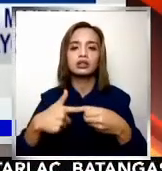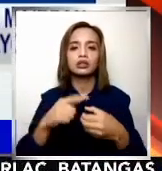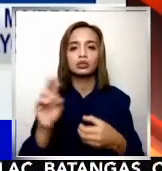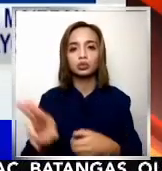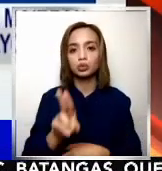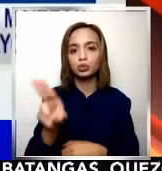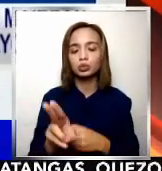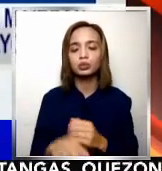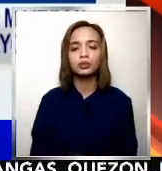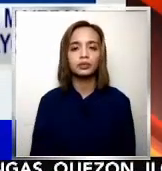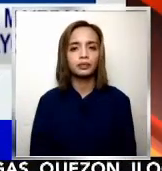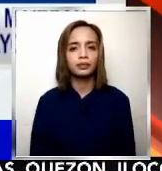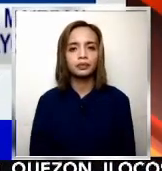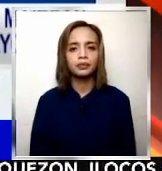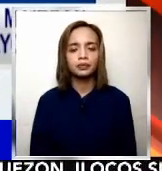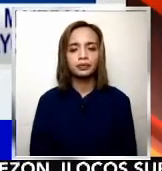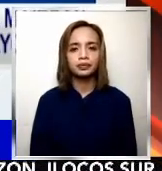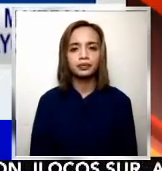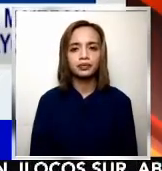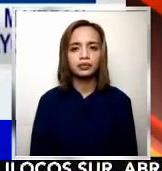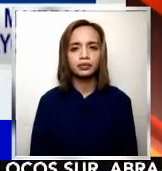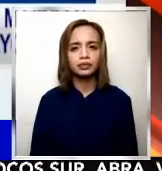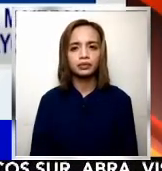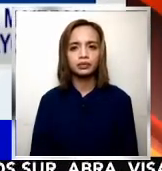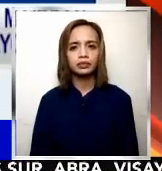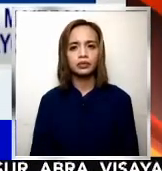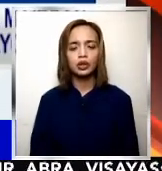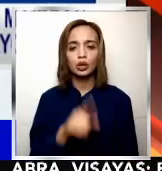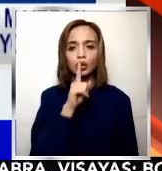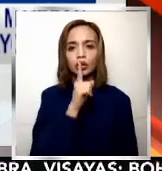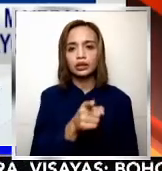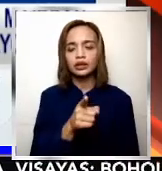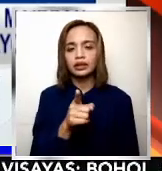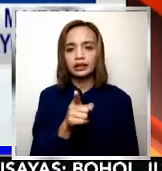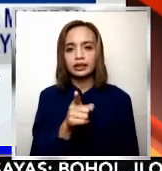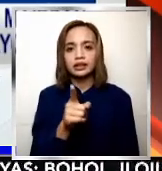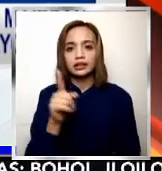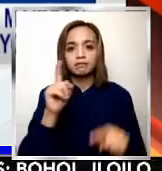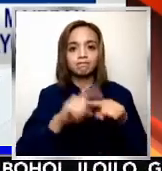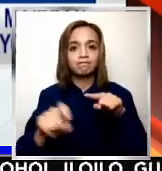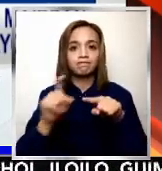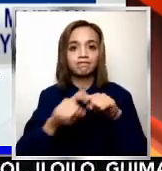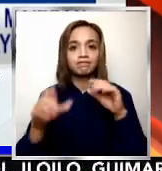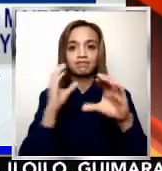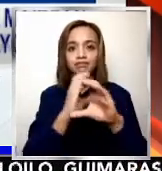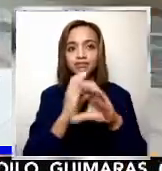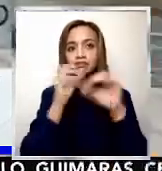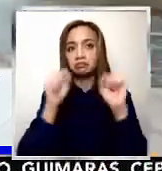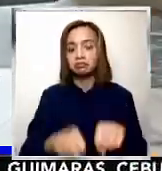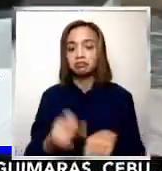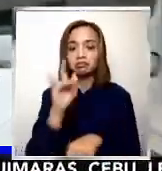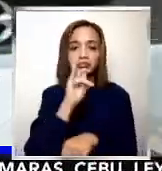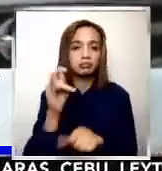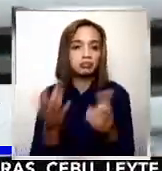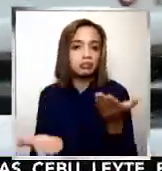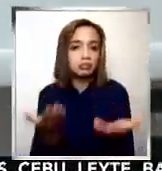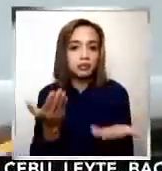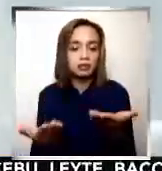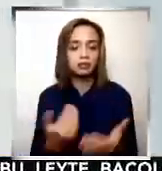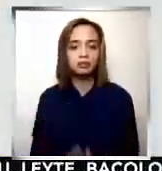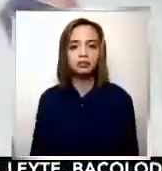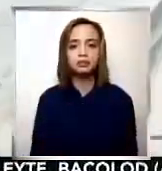street na tumatakbo na po yung electric car sa mga taxi at saka yung sa mga car for hire. Mark